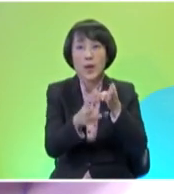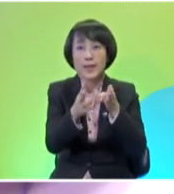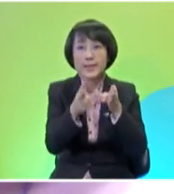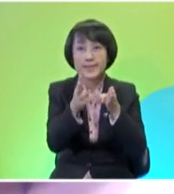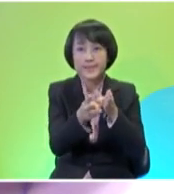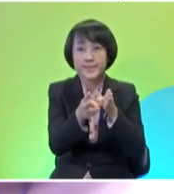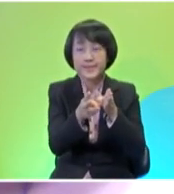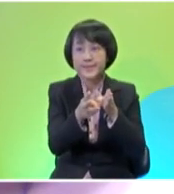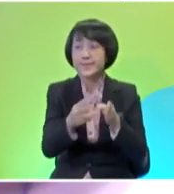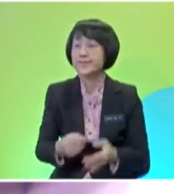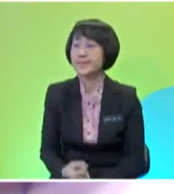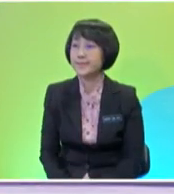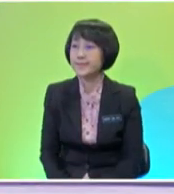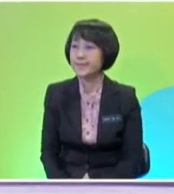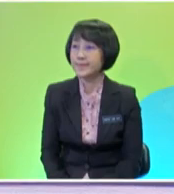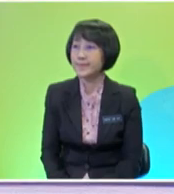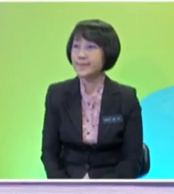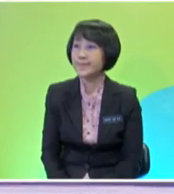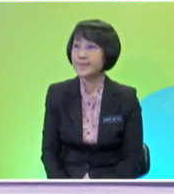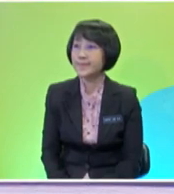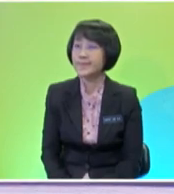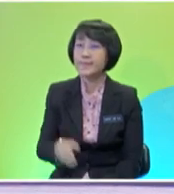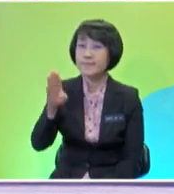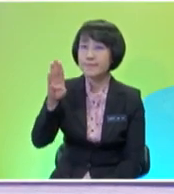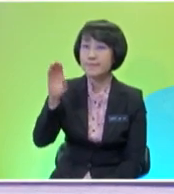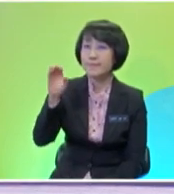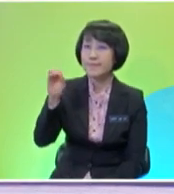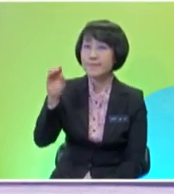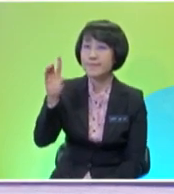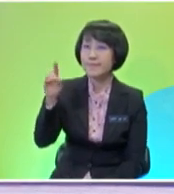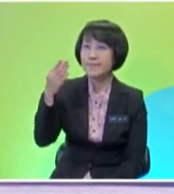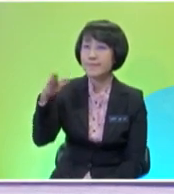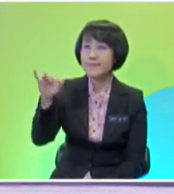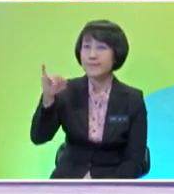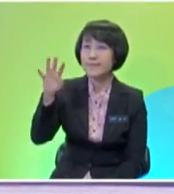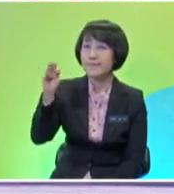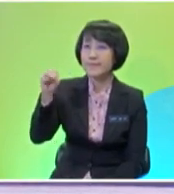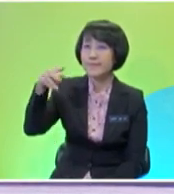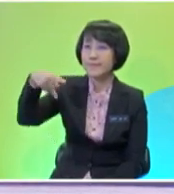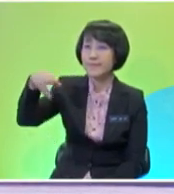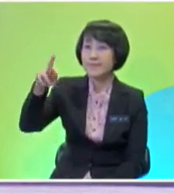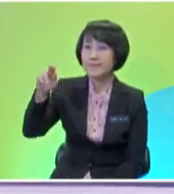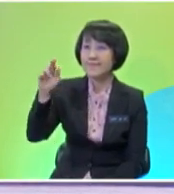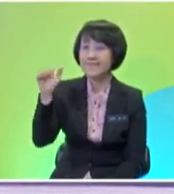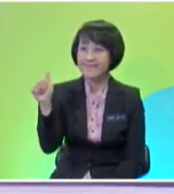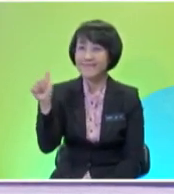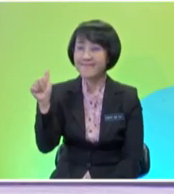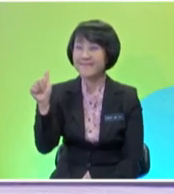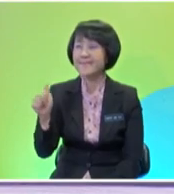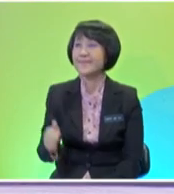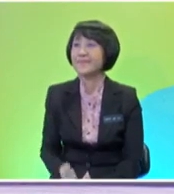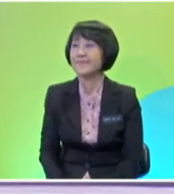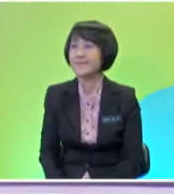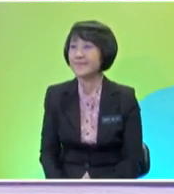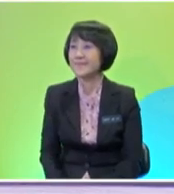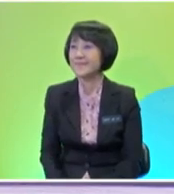di bahagian board impra ni. Board impra. Ini merupakan satu bahan baru yang Ifan belajar eh. Jarang-jarang kita nak dengar